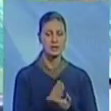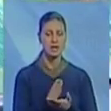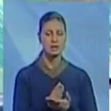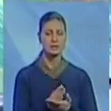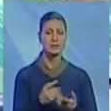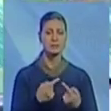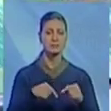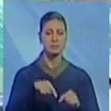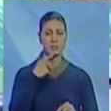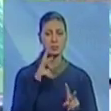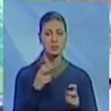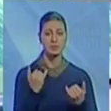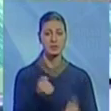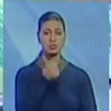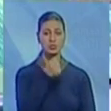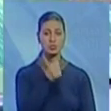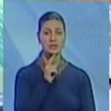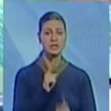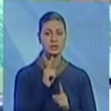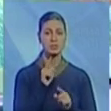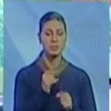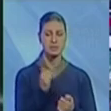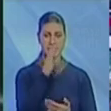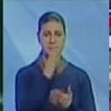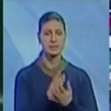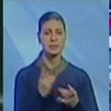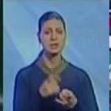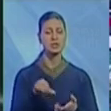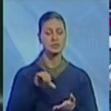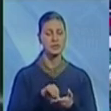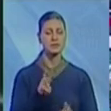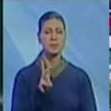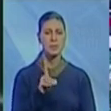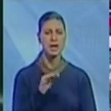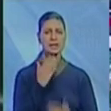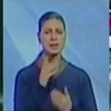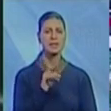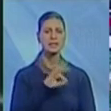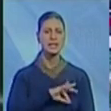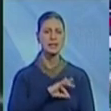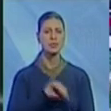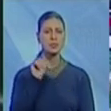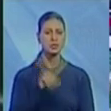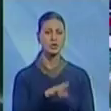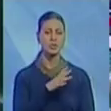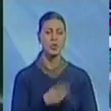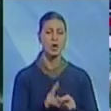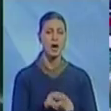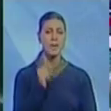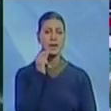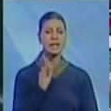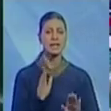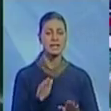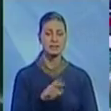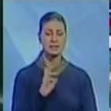დარგის სპეციალისტებს თემაზე დღეს მარიამ ბერძენიშვილი ესაუბრა, მას პირდაპირ ეთერში ვთავთ. მარიამ, რა სარგებლობა შეიძლება მოგვიტანოს ამ კრაზანას და